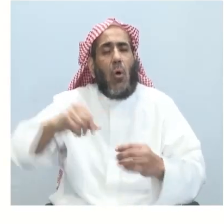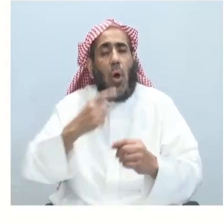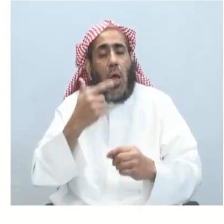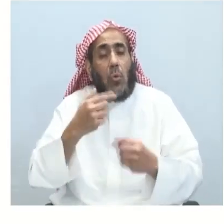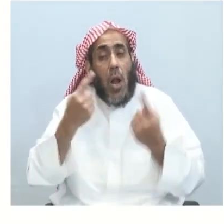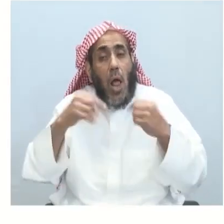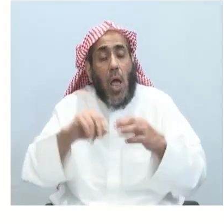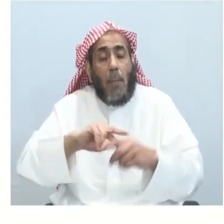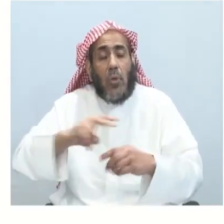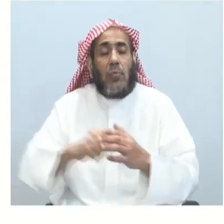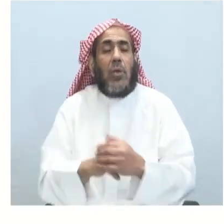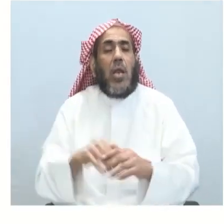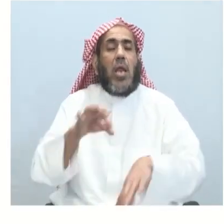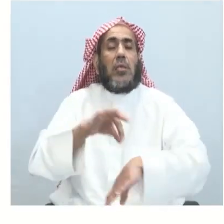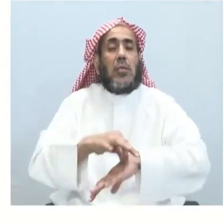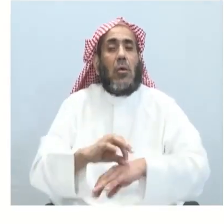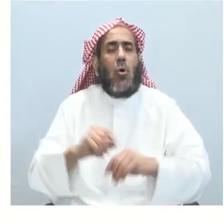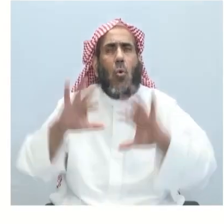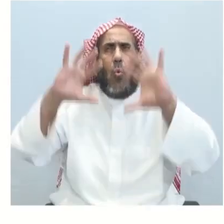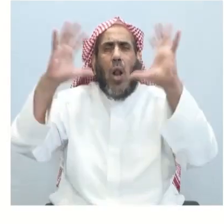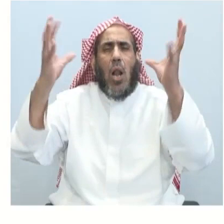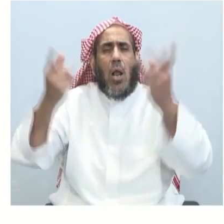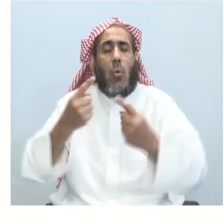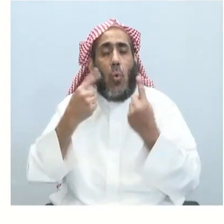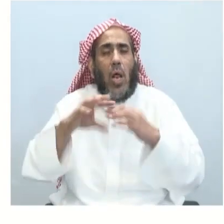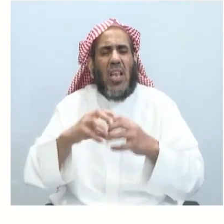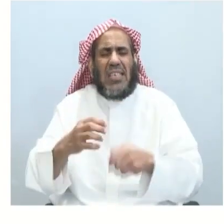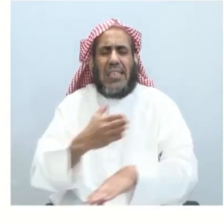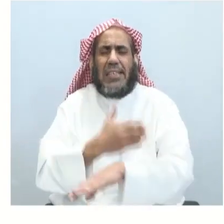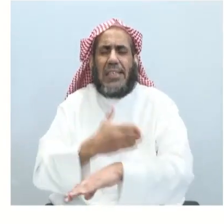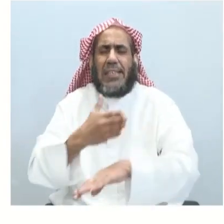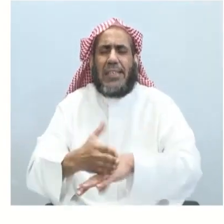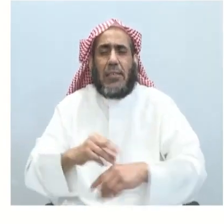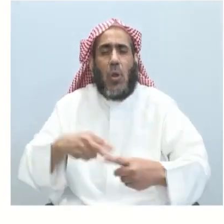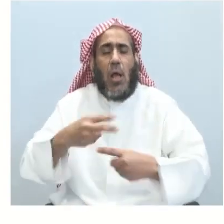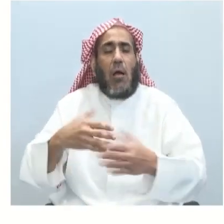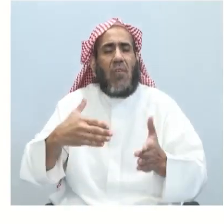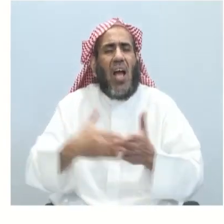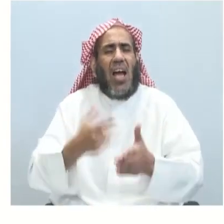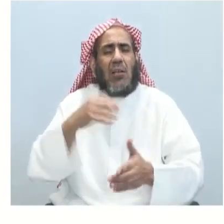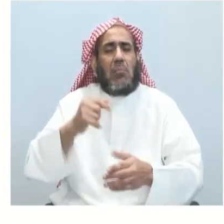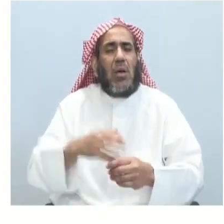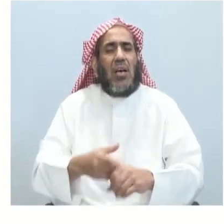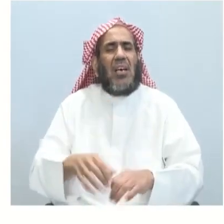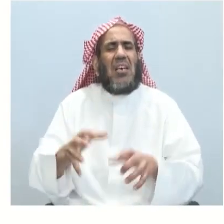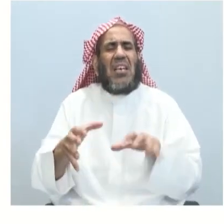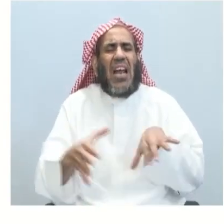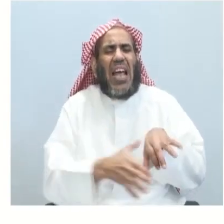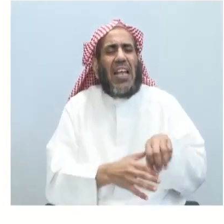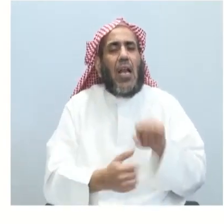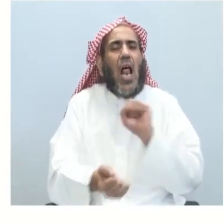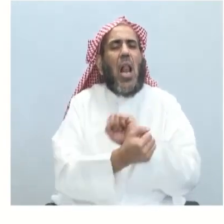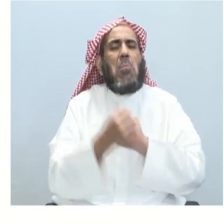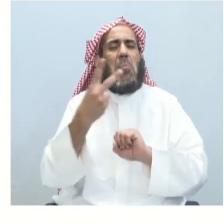ينظر الحياه رؤيه مختلفه للناس والكون والحياه في نظري هي مشقه وتعب ذلك في اخر عمري سمى نفسه رهين المحبسين